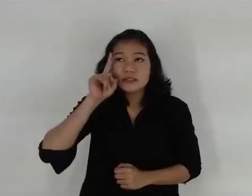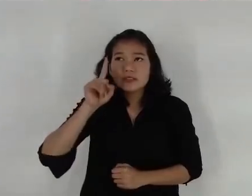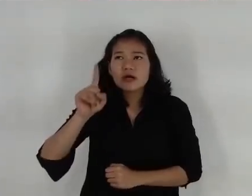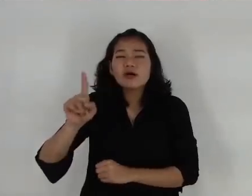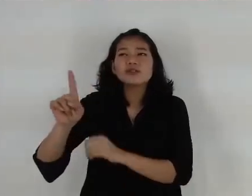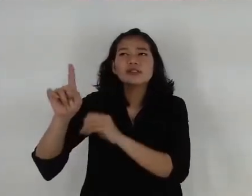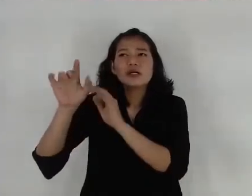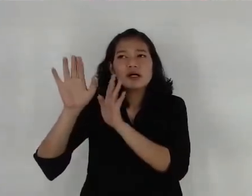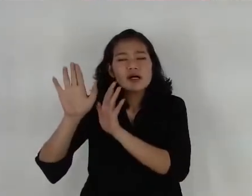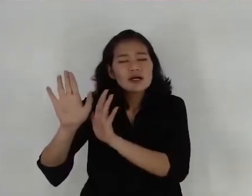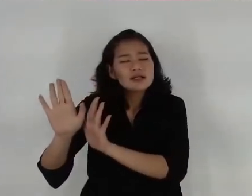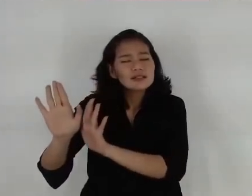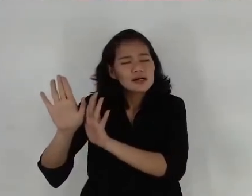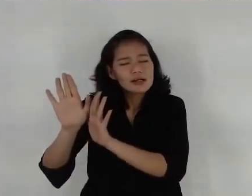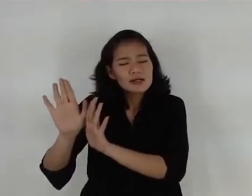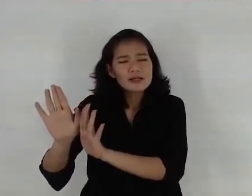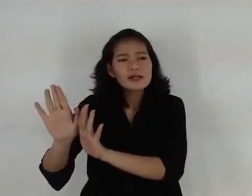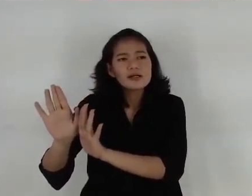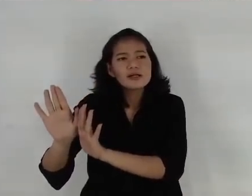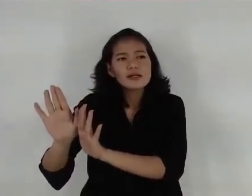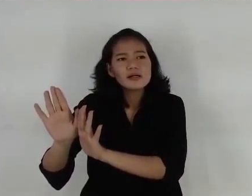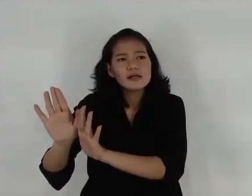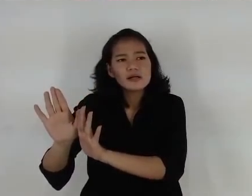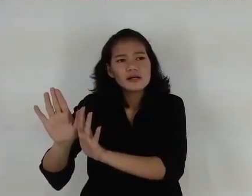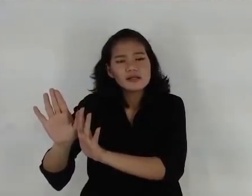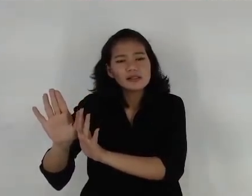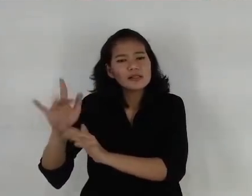kita senyum